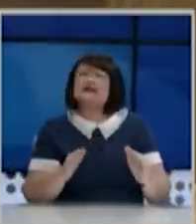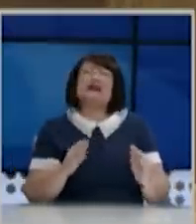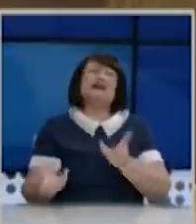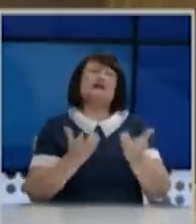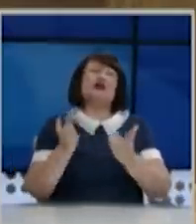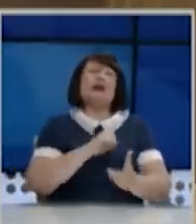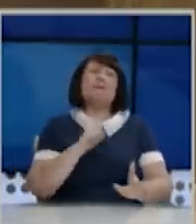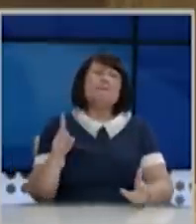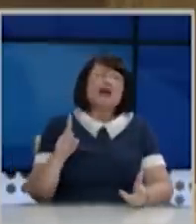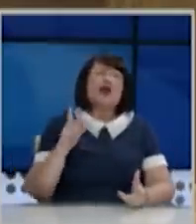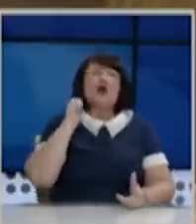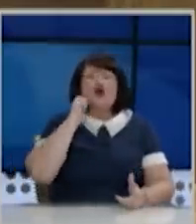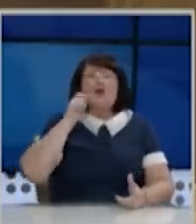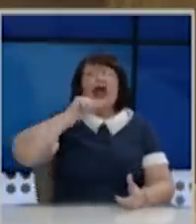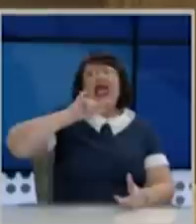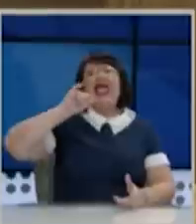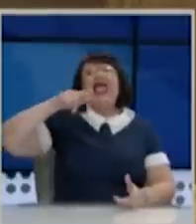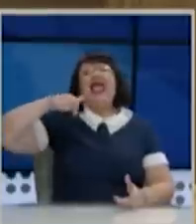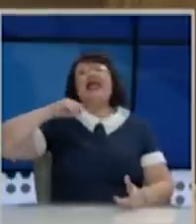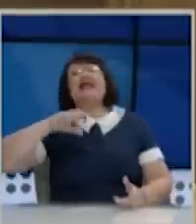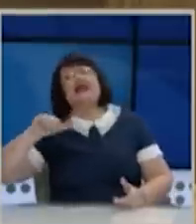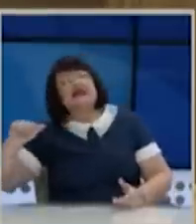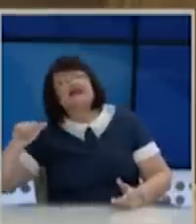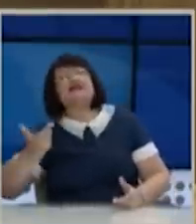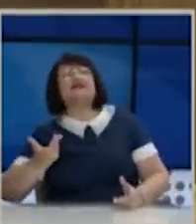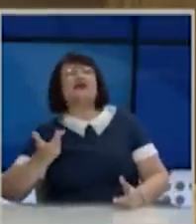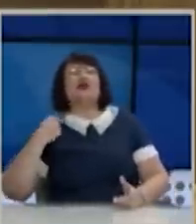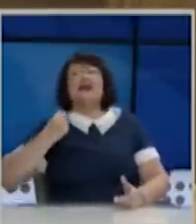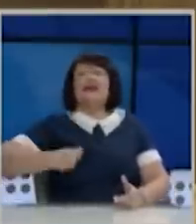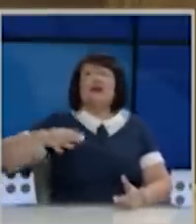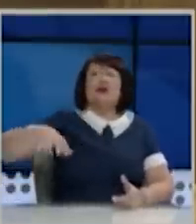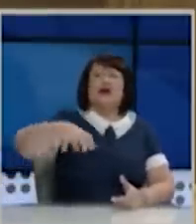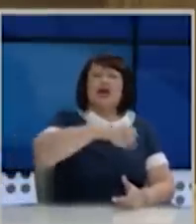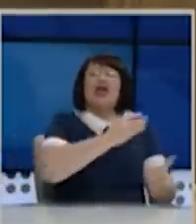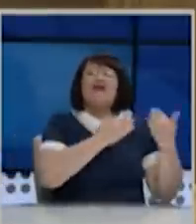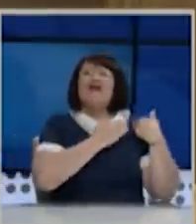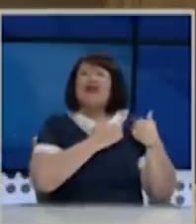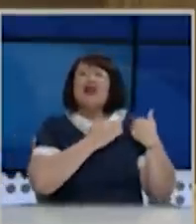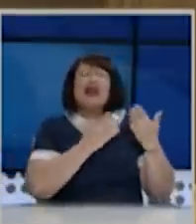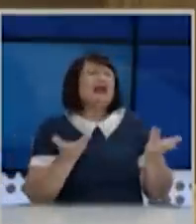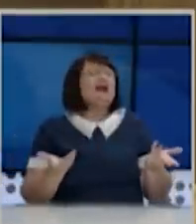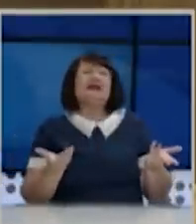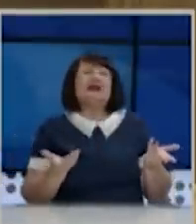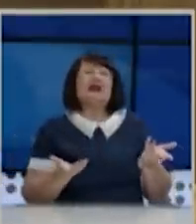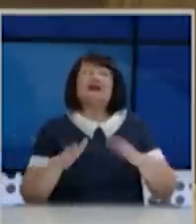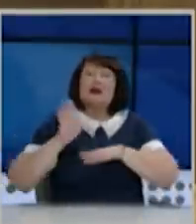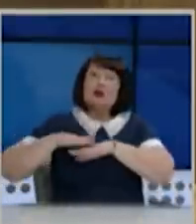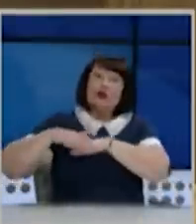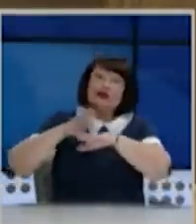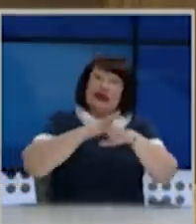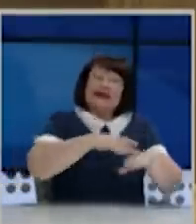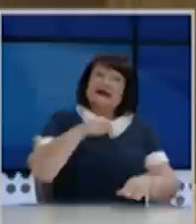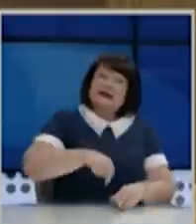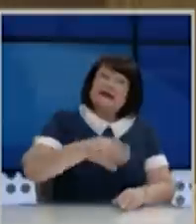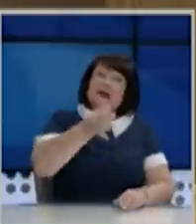πυροπροστασίας υγιής, ότι οι δημοτικές αρχές θα αναλάβουν τις ευθύνες τους, ενώ οι συνένοχοι για τη σημερινή